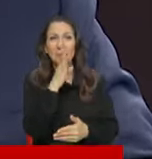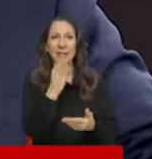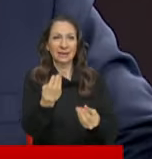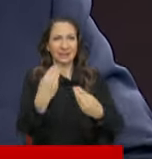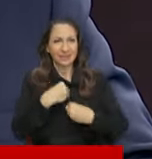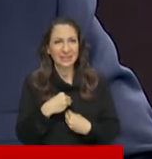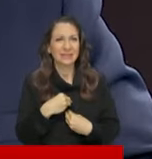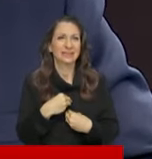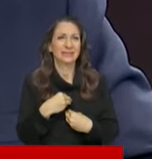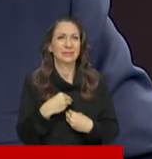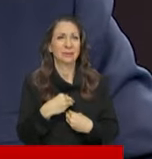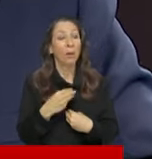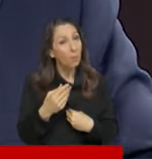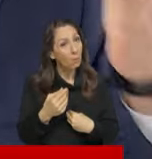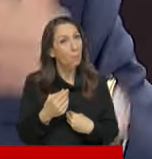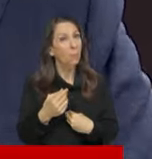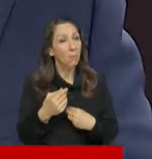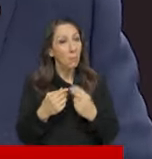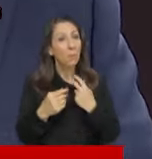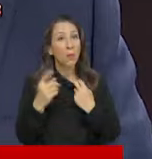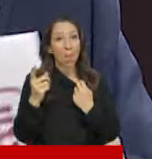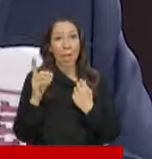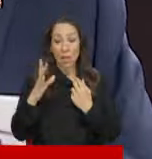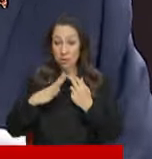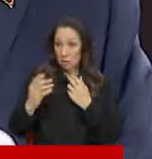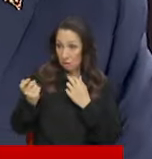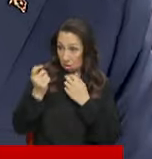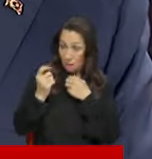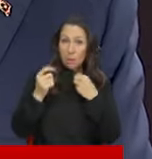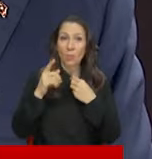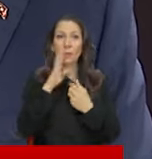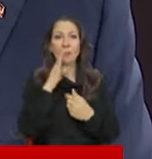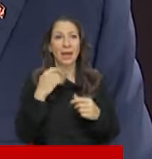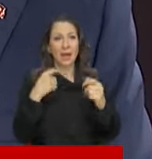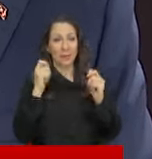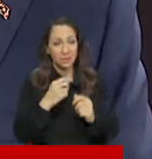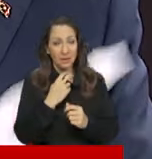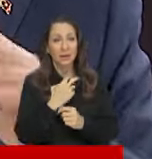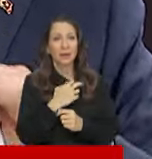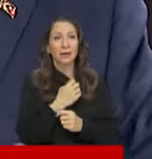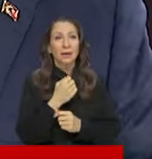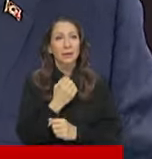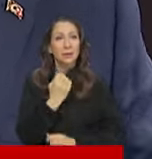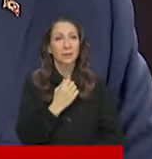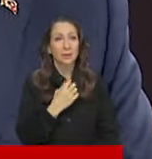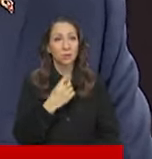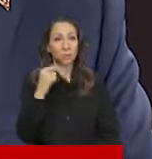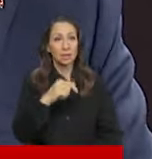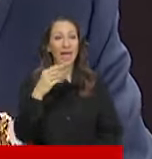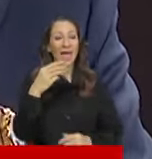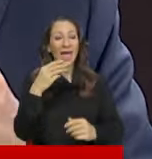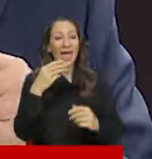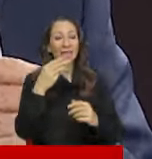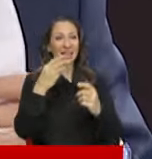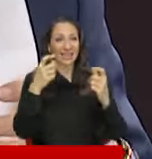ambalaj kağıdı verebilirsiniz dediler onların talepleri üzerine bu ambalaj kağıdını yaptık ve şu anda eserlerde her